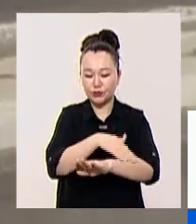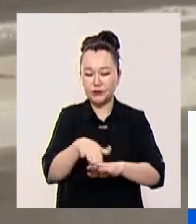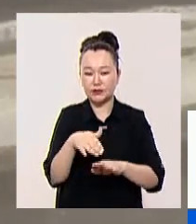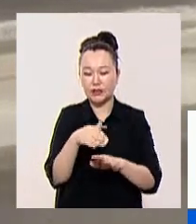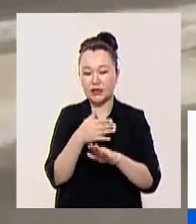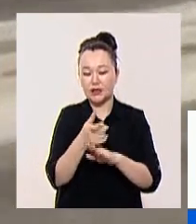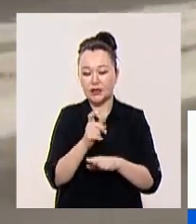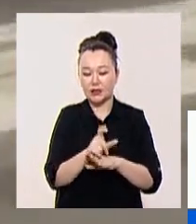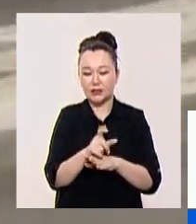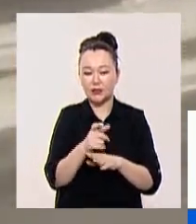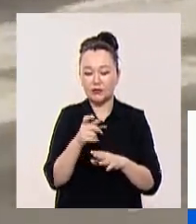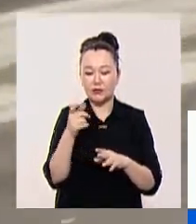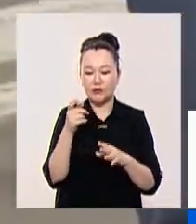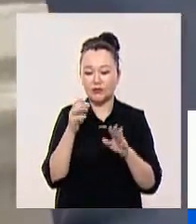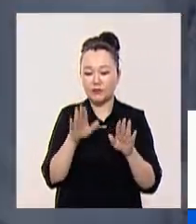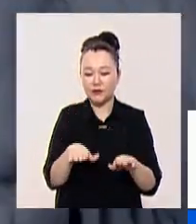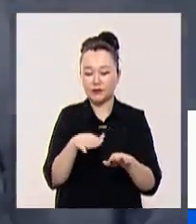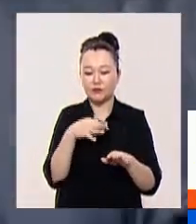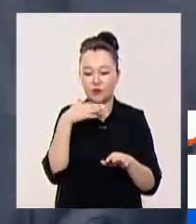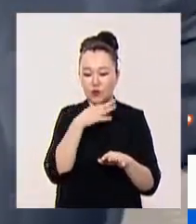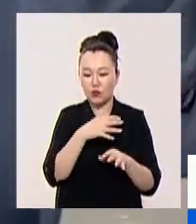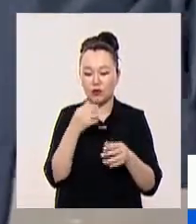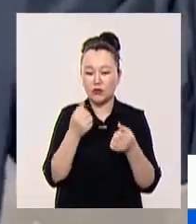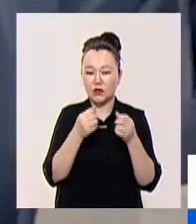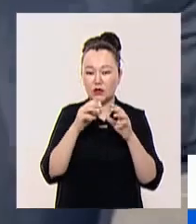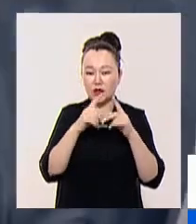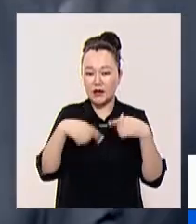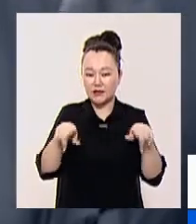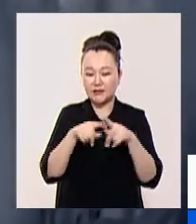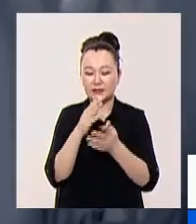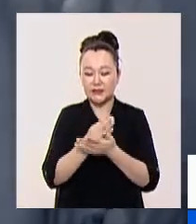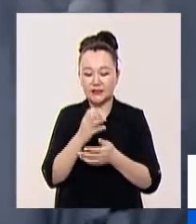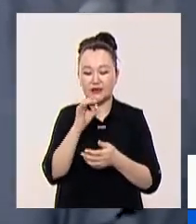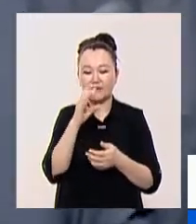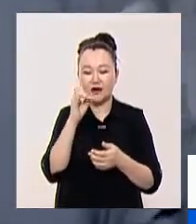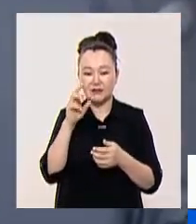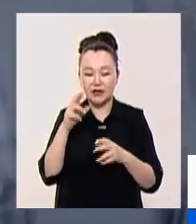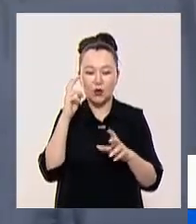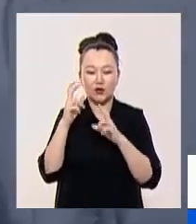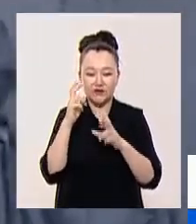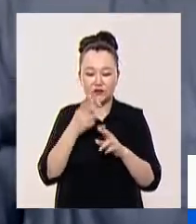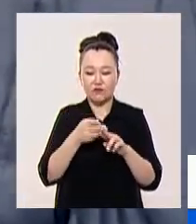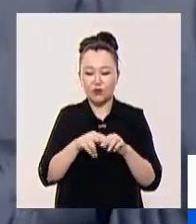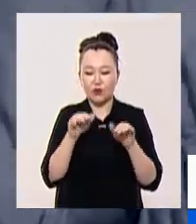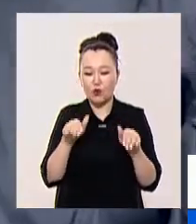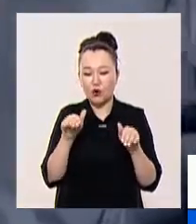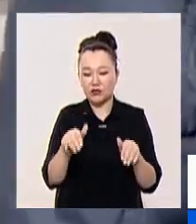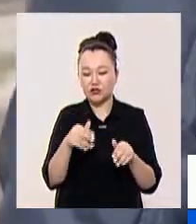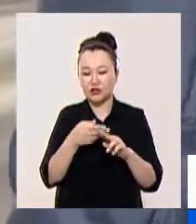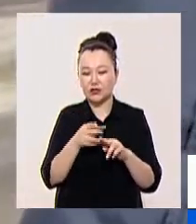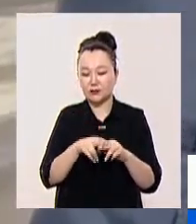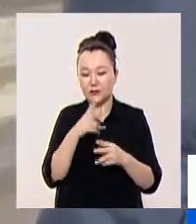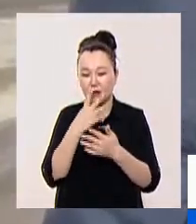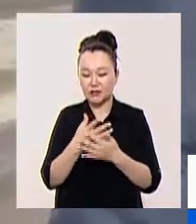Улица Максима Горького – место, где расположено много учреждений. Вот инновационный Евразийский университет, вот колледж нефтегазовый, вот